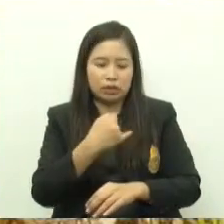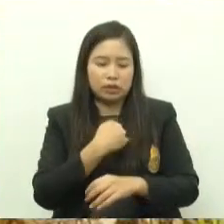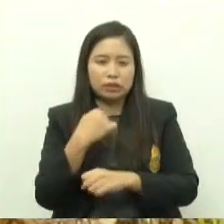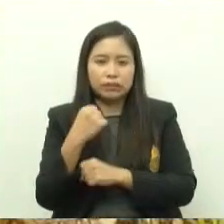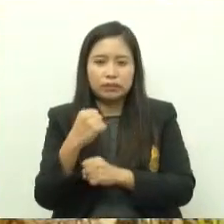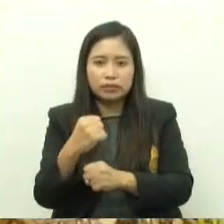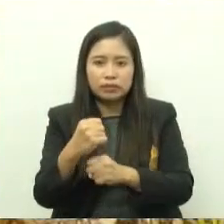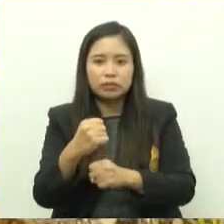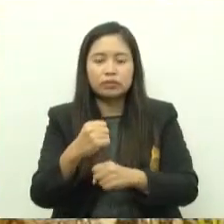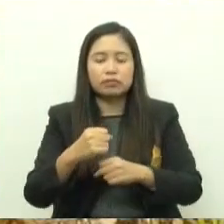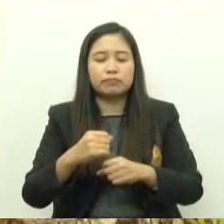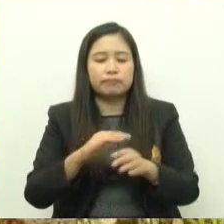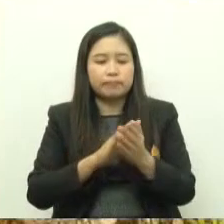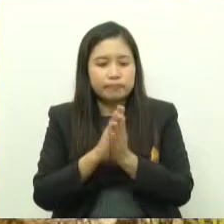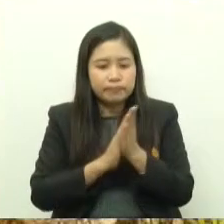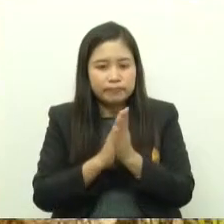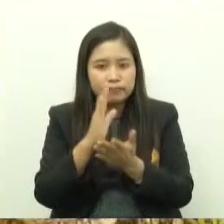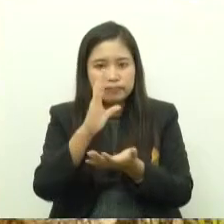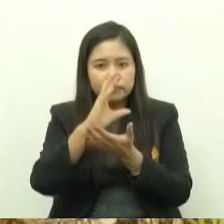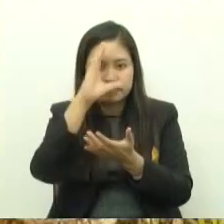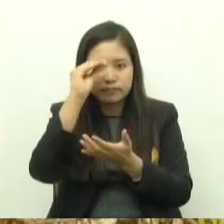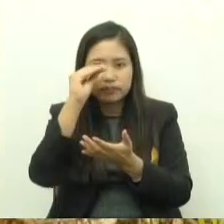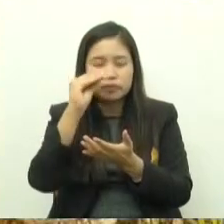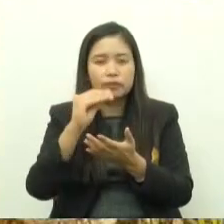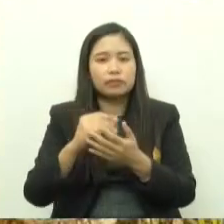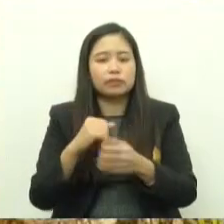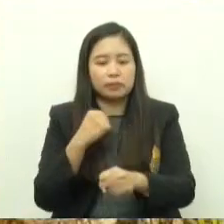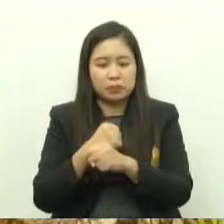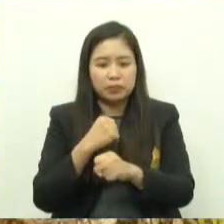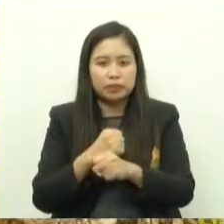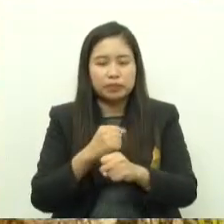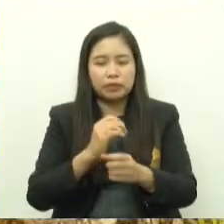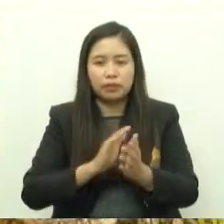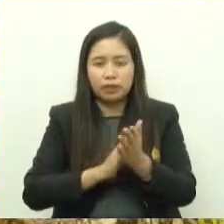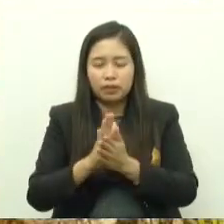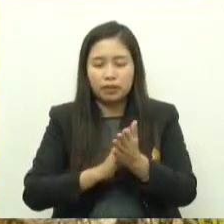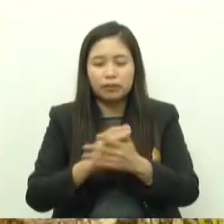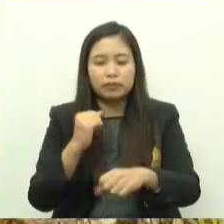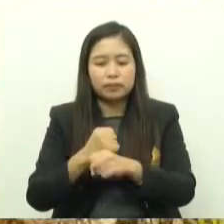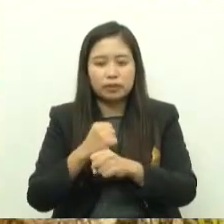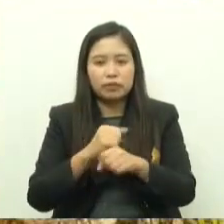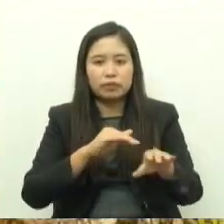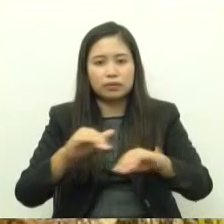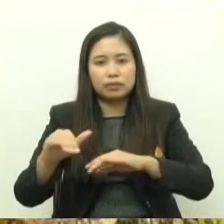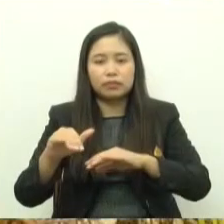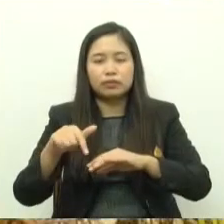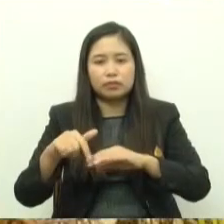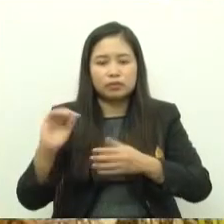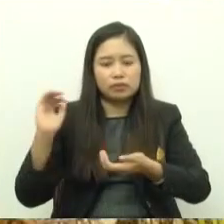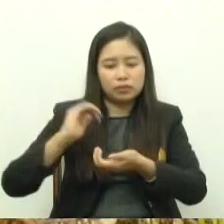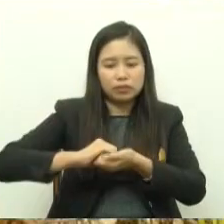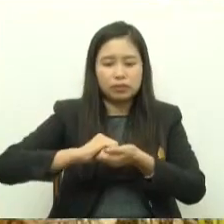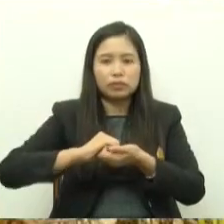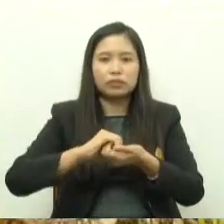แล้วพร้อมที่จะเรียนรู้และก้าวข้ามปัญหาเนี่ยท่านทำได้ครับเพราะพลังแห่งความร่วมมือของ